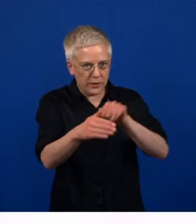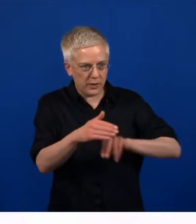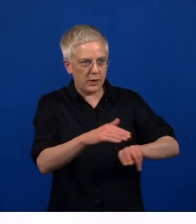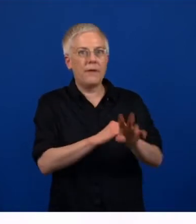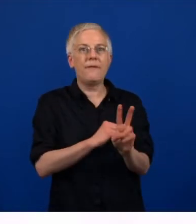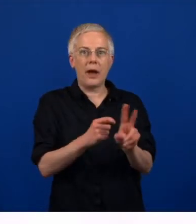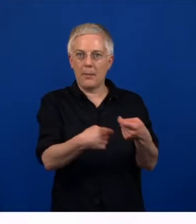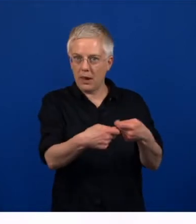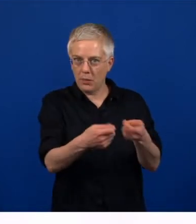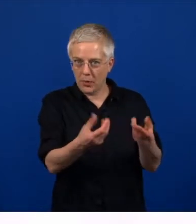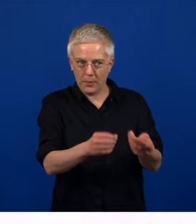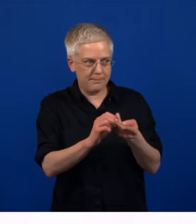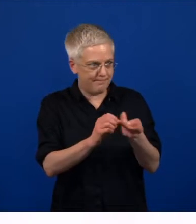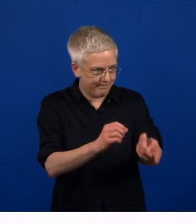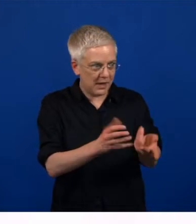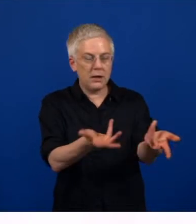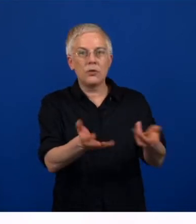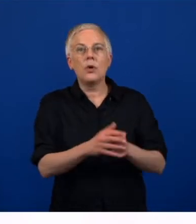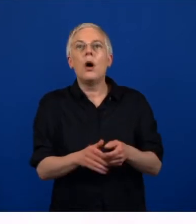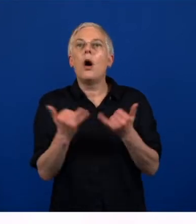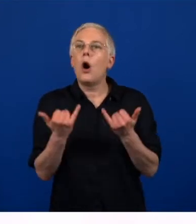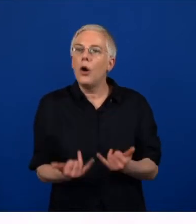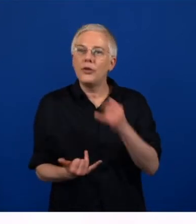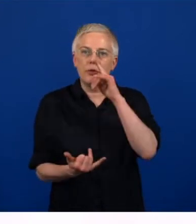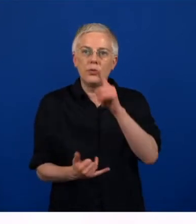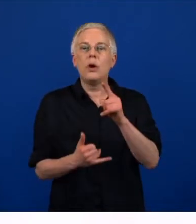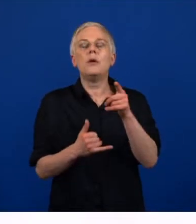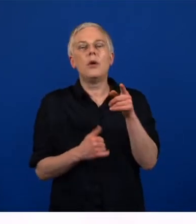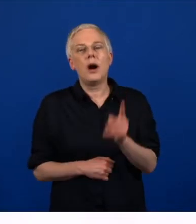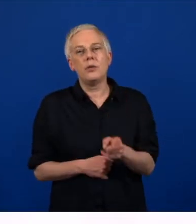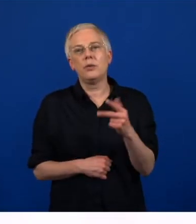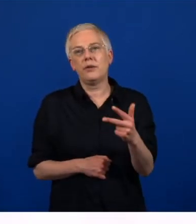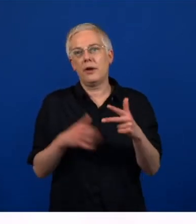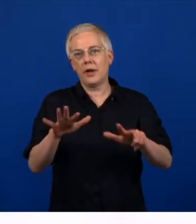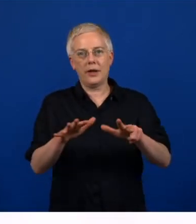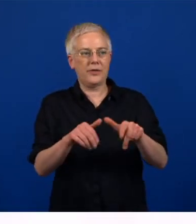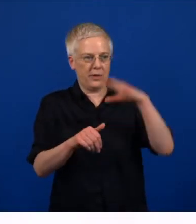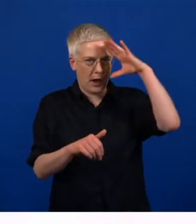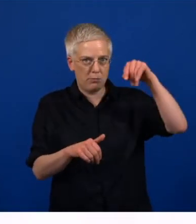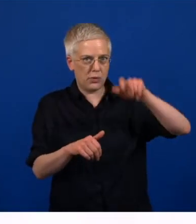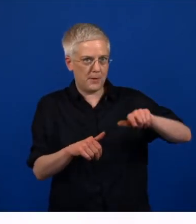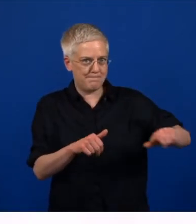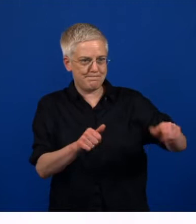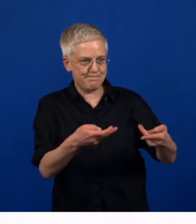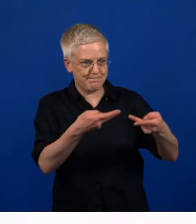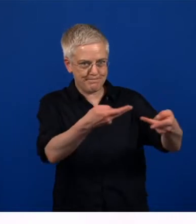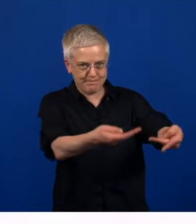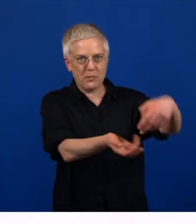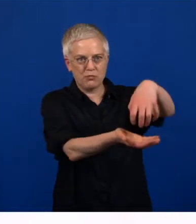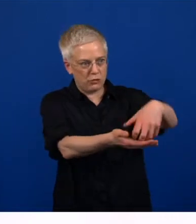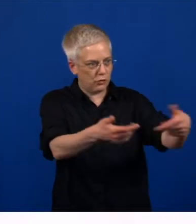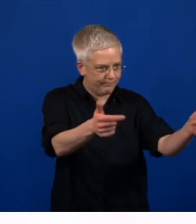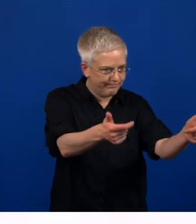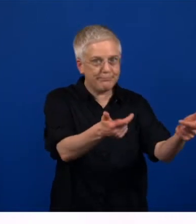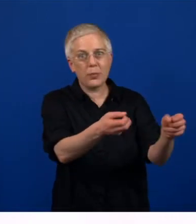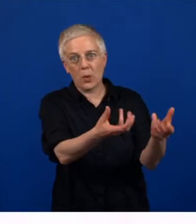Krankenhausbehandlungszahlen. Wir haben heute nur noch 181 Hamburgerinnen und Hamburger in stationärer Versorgung. Davon